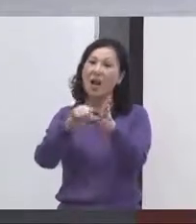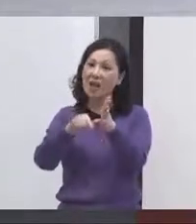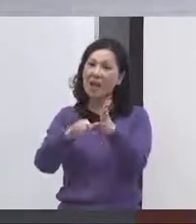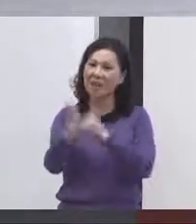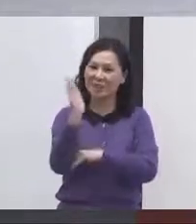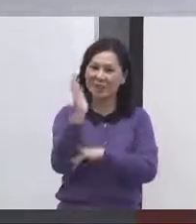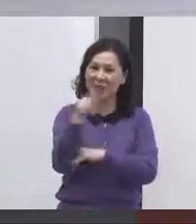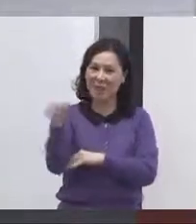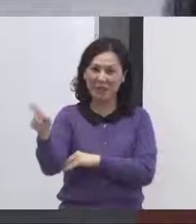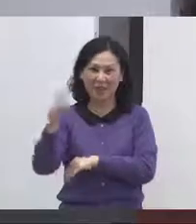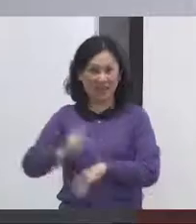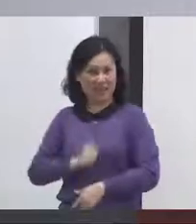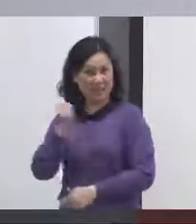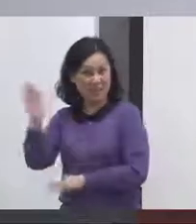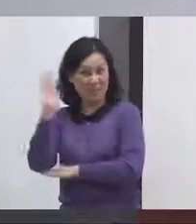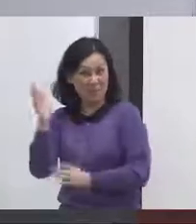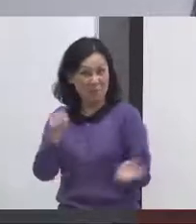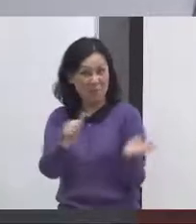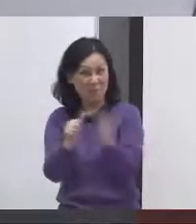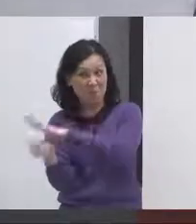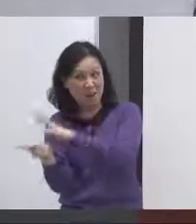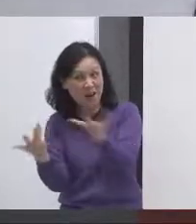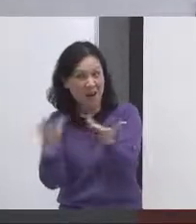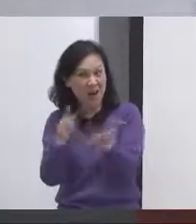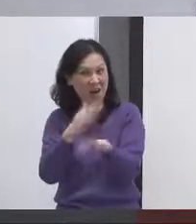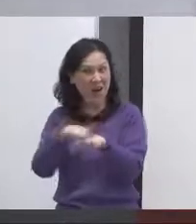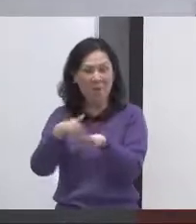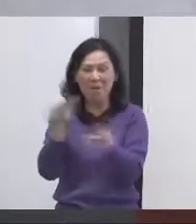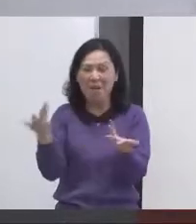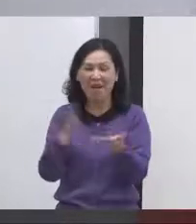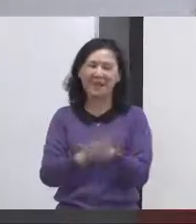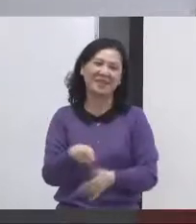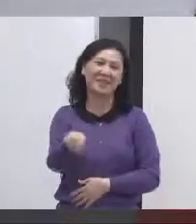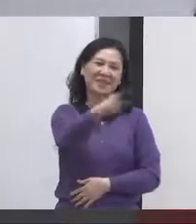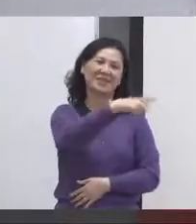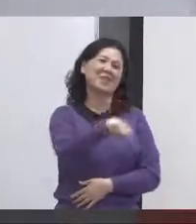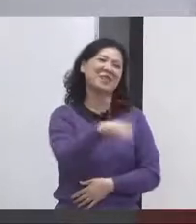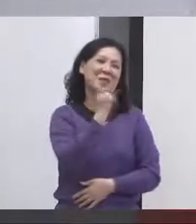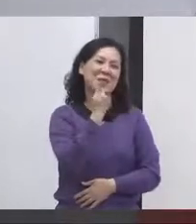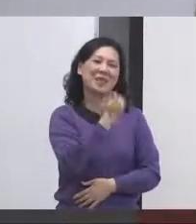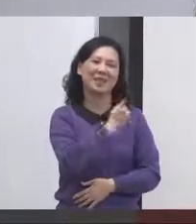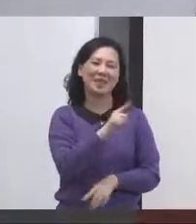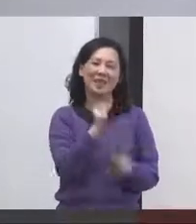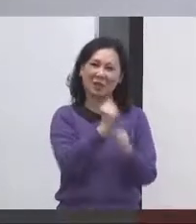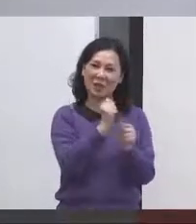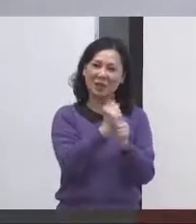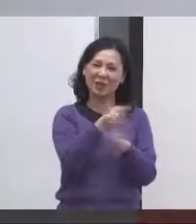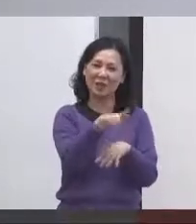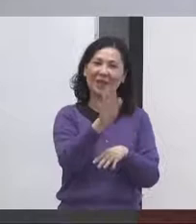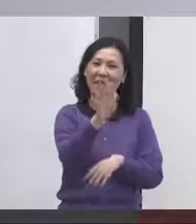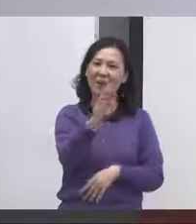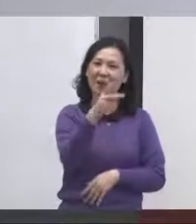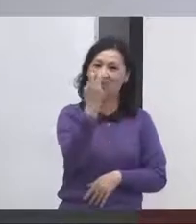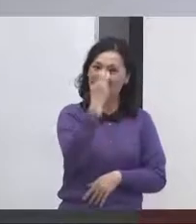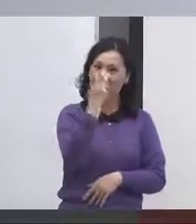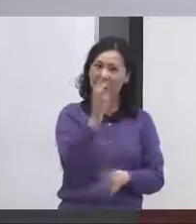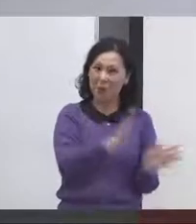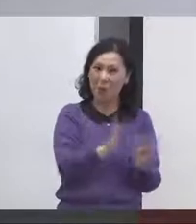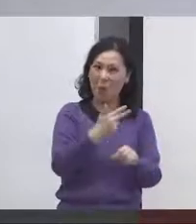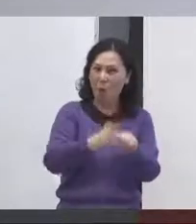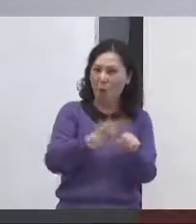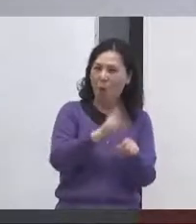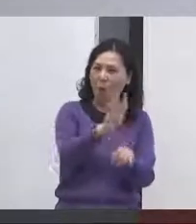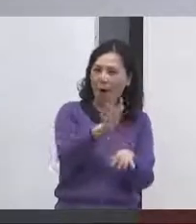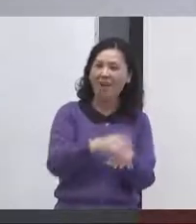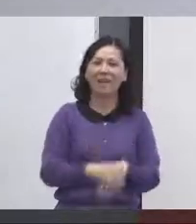政府？好，那我也同意刚刚伊莎贝说的，我们可能做的事情比较是一个原型，就是说有这样的治理方式，有这样子的运作方